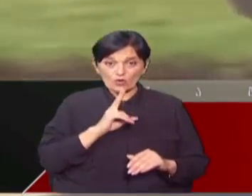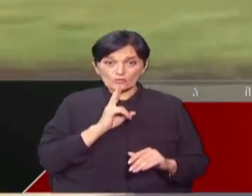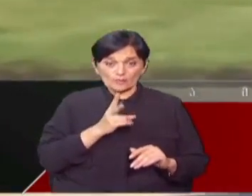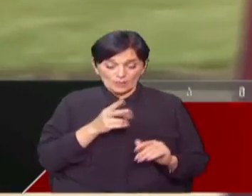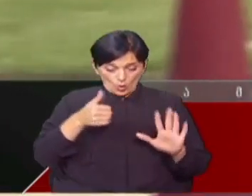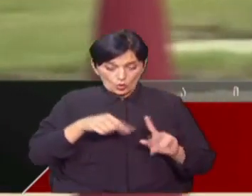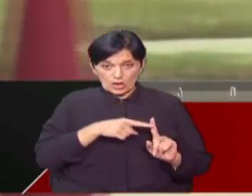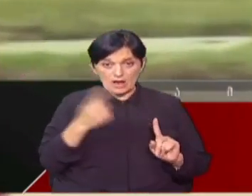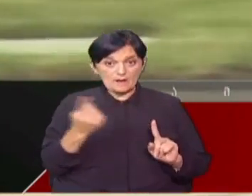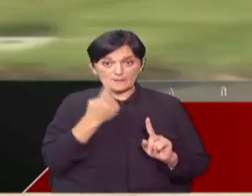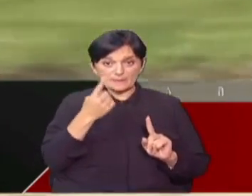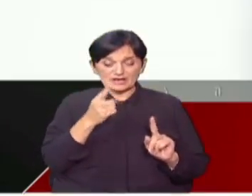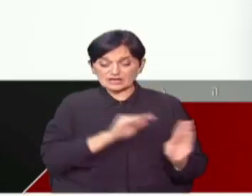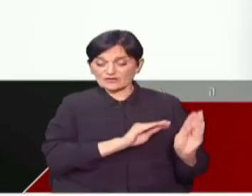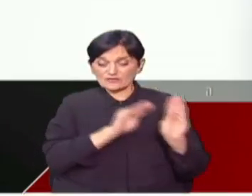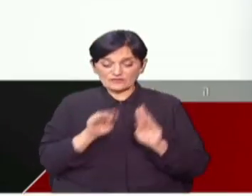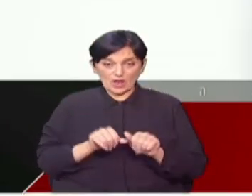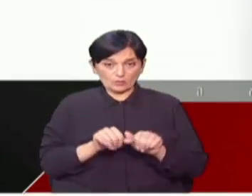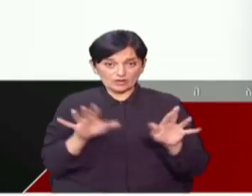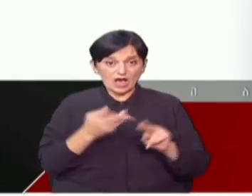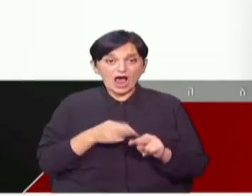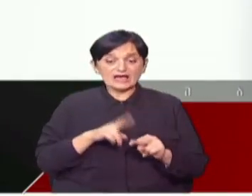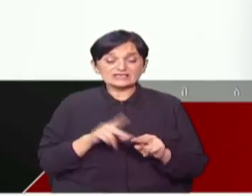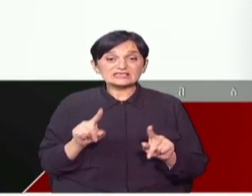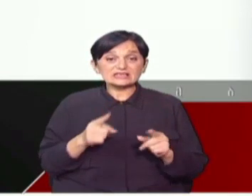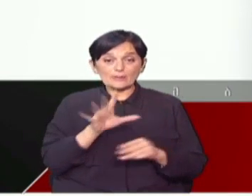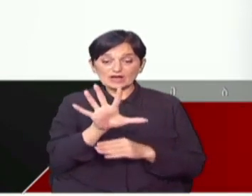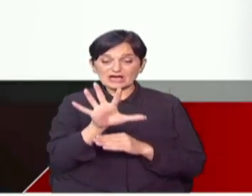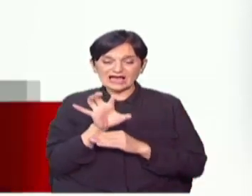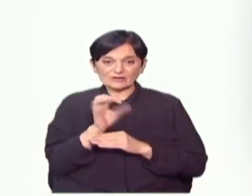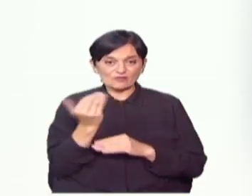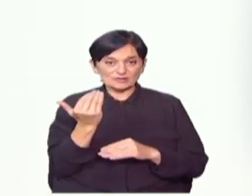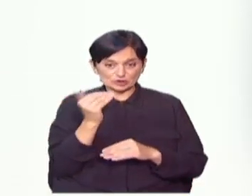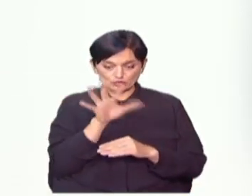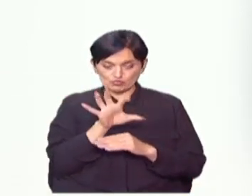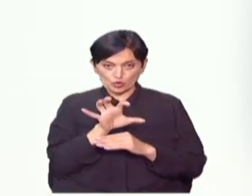განმავლობაში პირველი პოსტი გამოაქვეყნა. ეს დაპატიმრებისას გადაღებული მისი ფოტო გახდა.